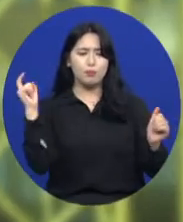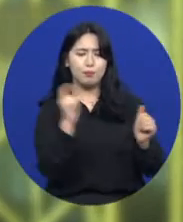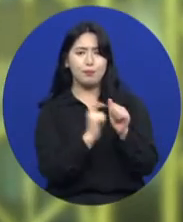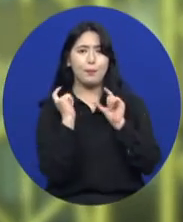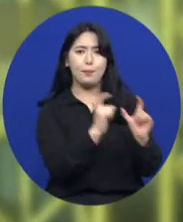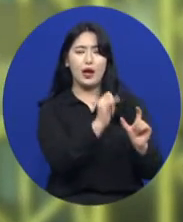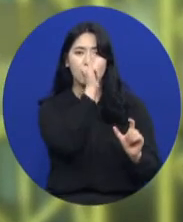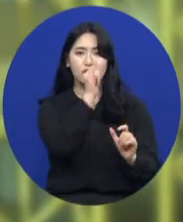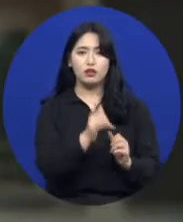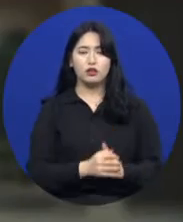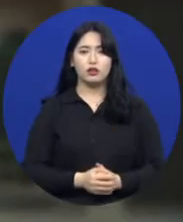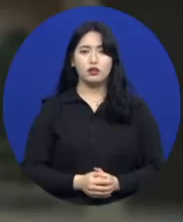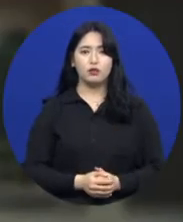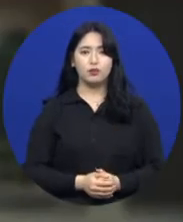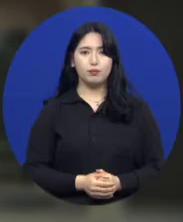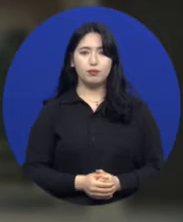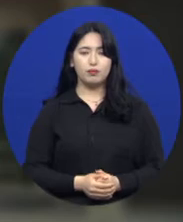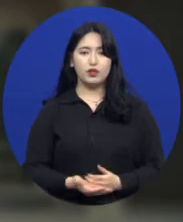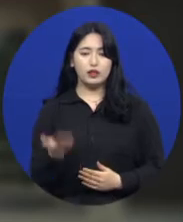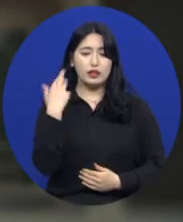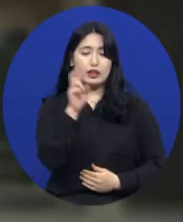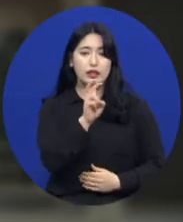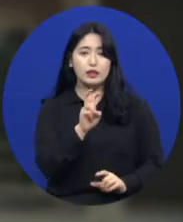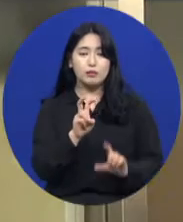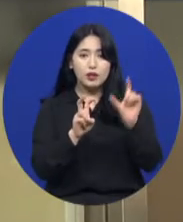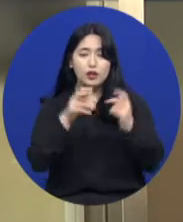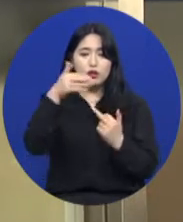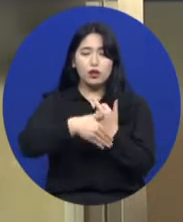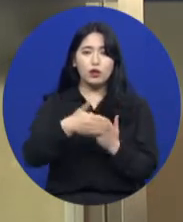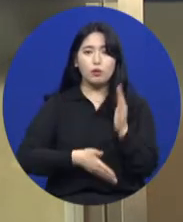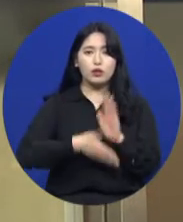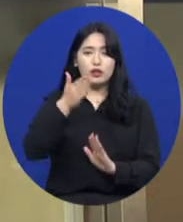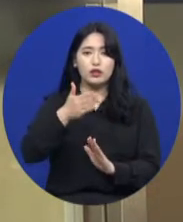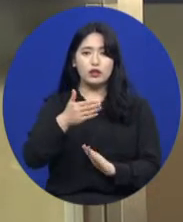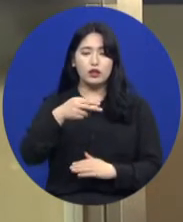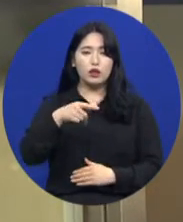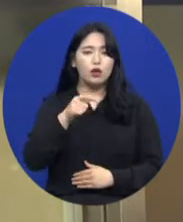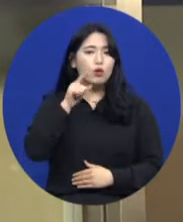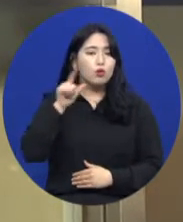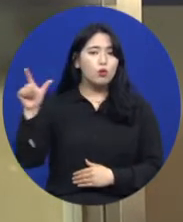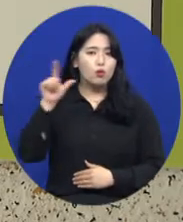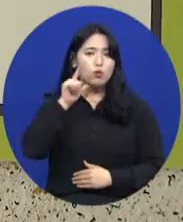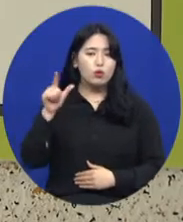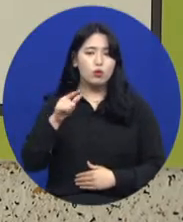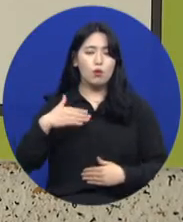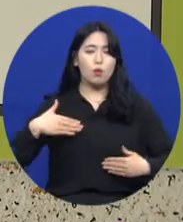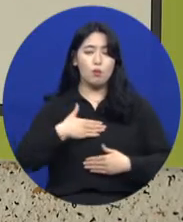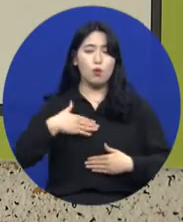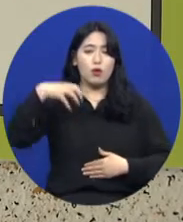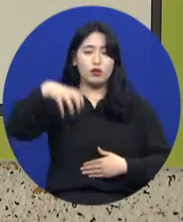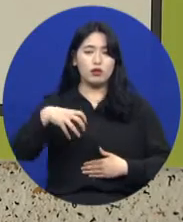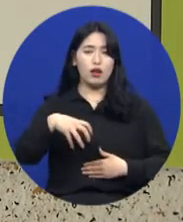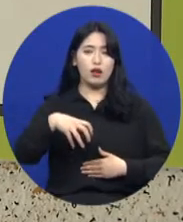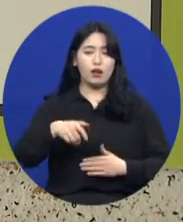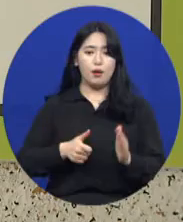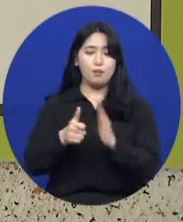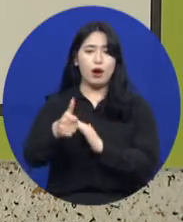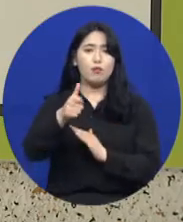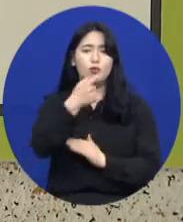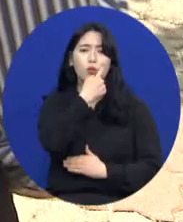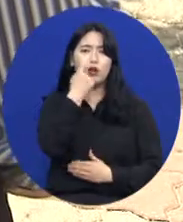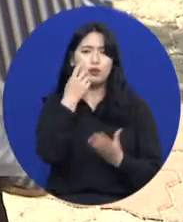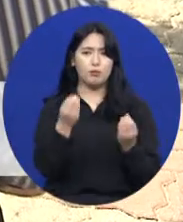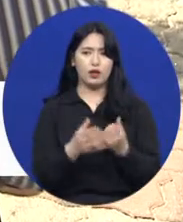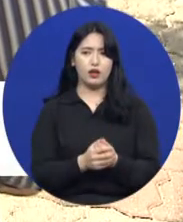판정을 받았습니다. 지난 20일에도 서귀포시 동홍동 현대목욕탕 남탕을 방문한 것으로 확인됐습니다.